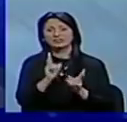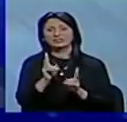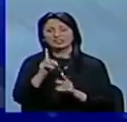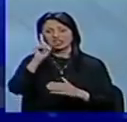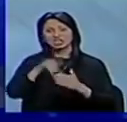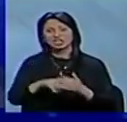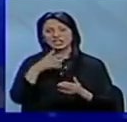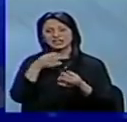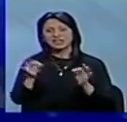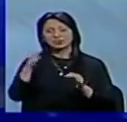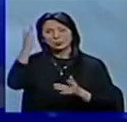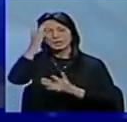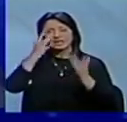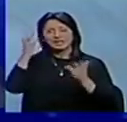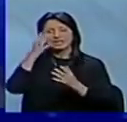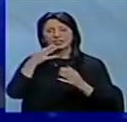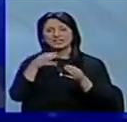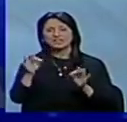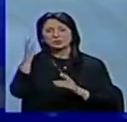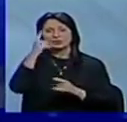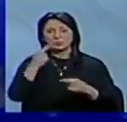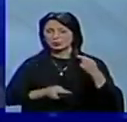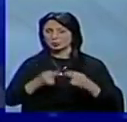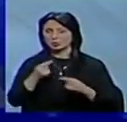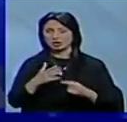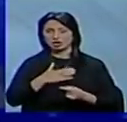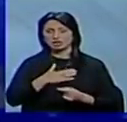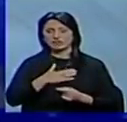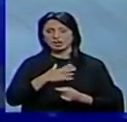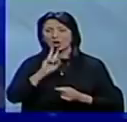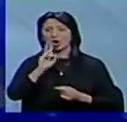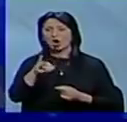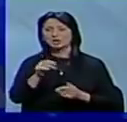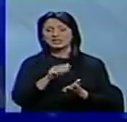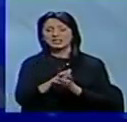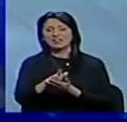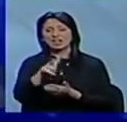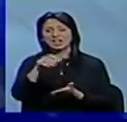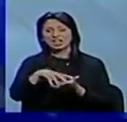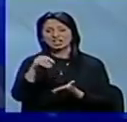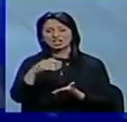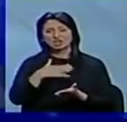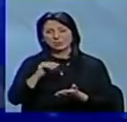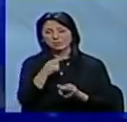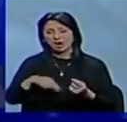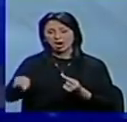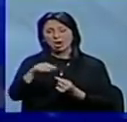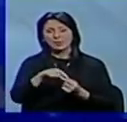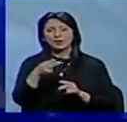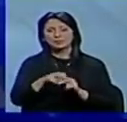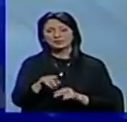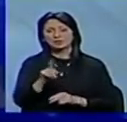ვისაც ჯერა თავისუფლების იდეის და ვინც ზადავთ თავისუფლების იდეისთვის იბრძოლოთ. ჩვენ ორი წელი დავხარჯეთ გირჩსი მე და ჩემო მეგობრებმა იმისათვის,